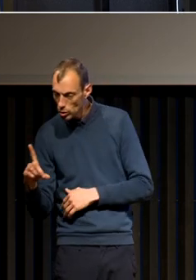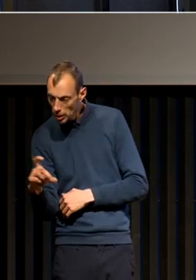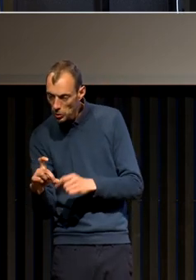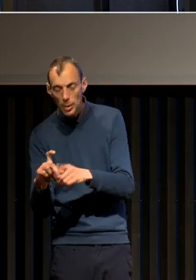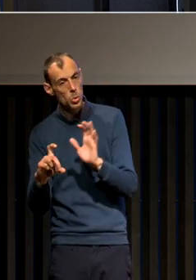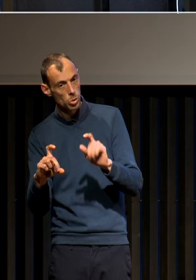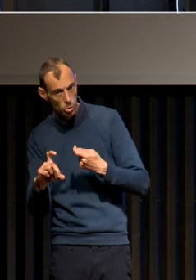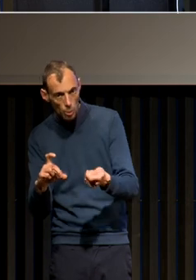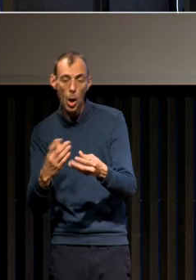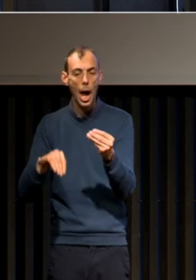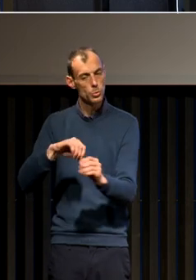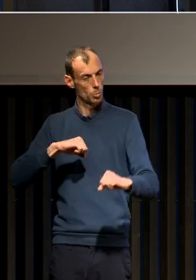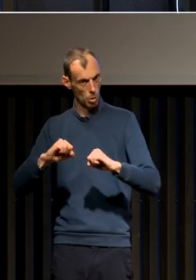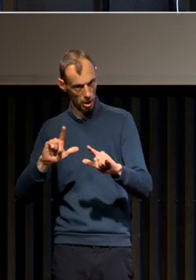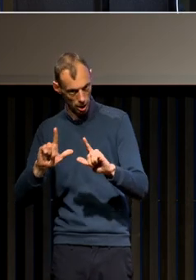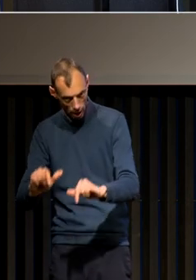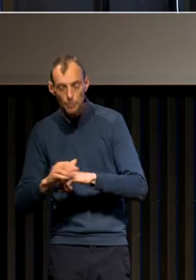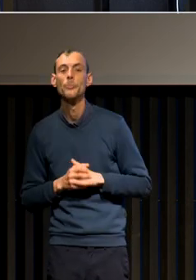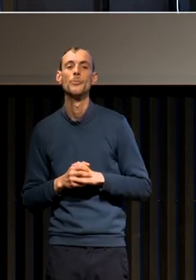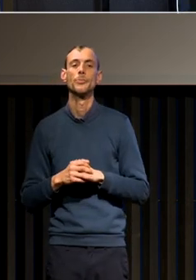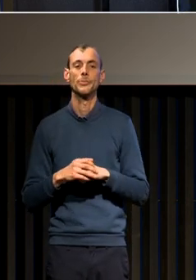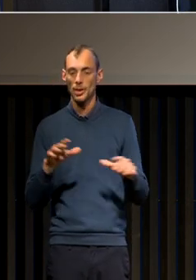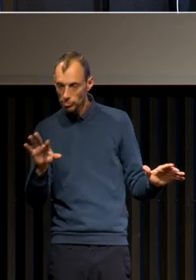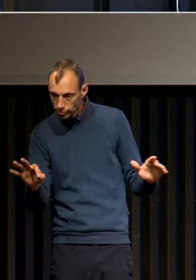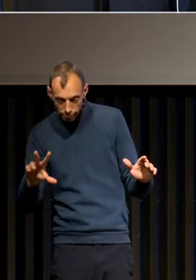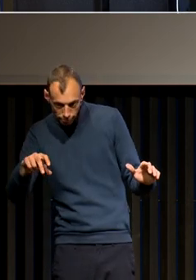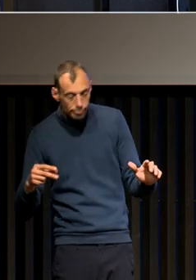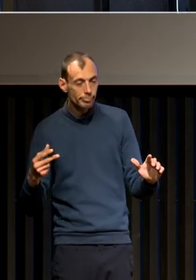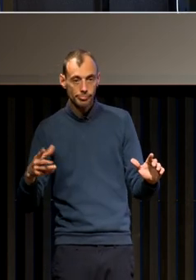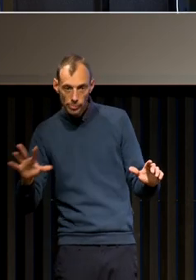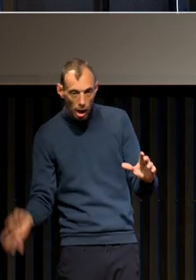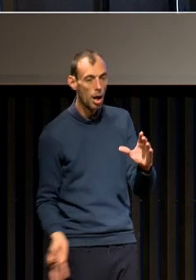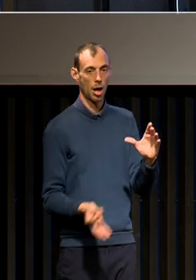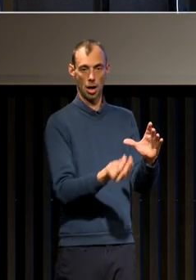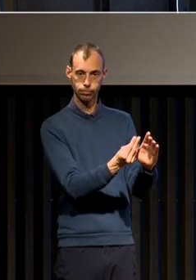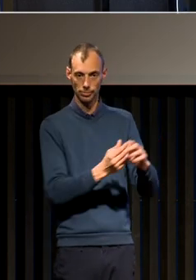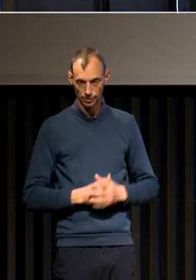si possible, qui vont être donc déposé dans l'utérus.